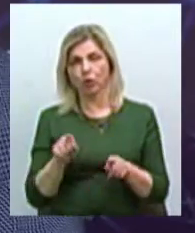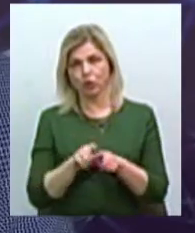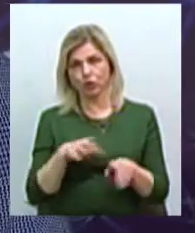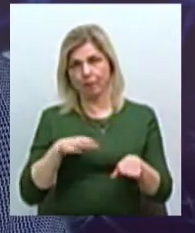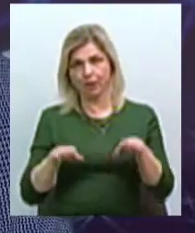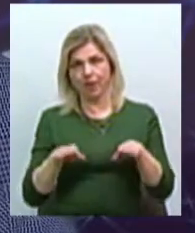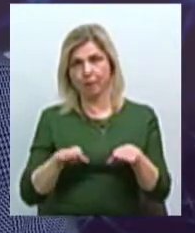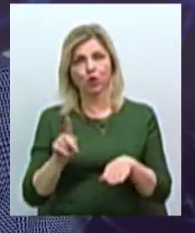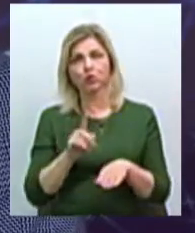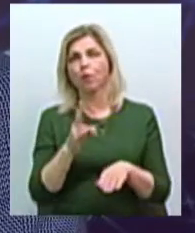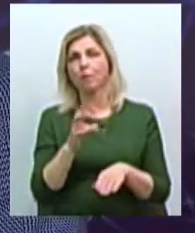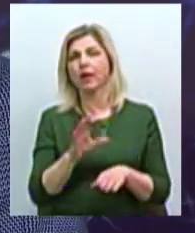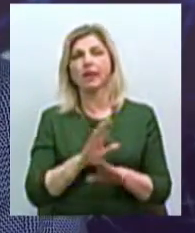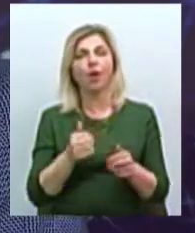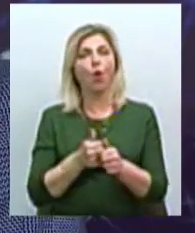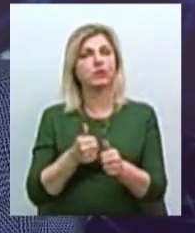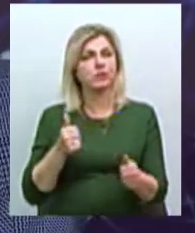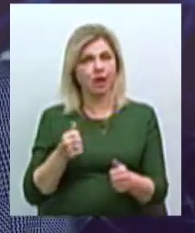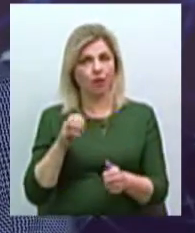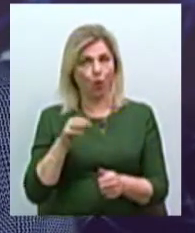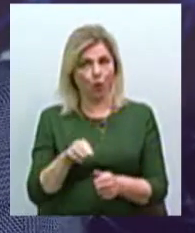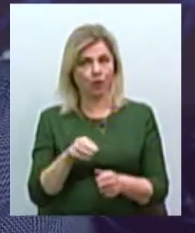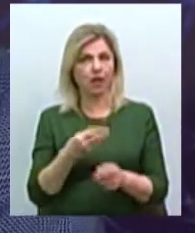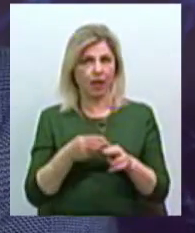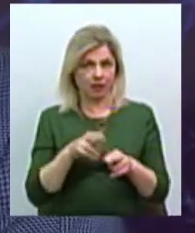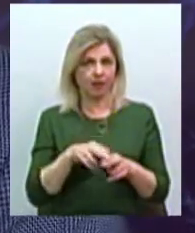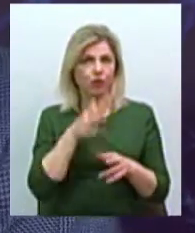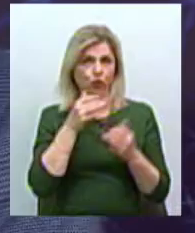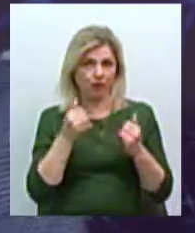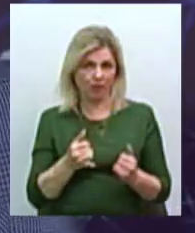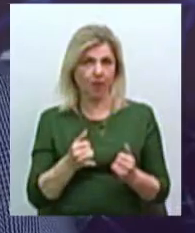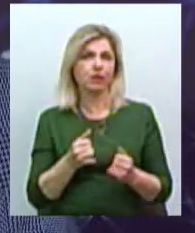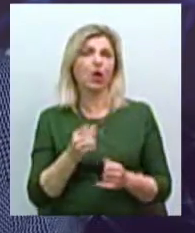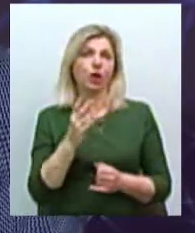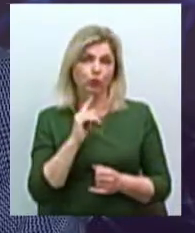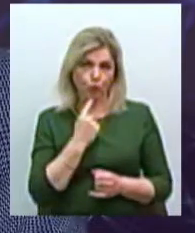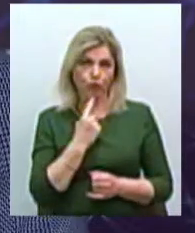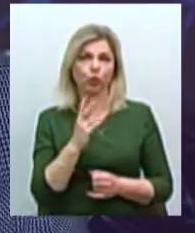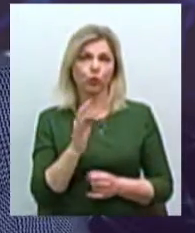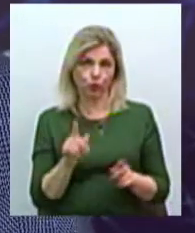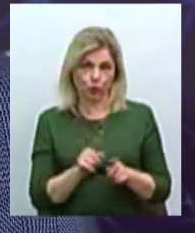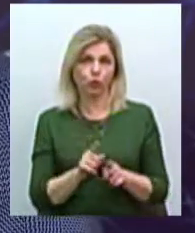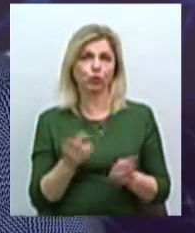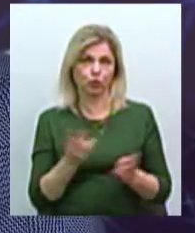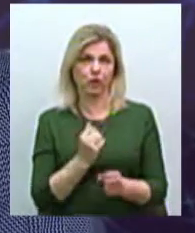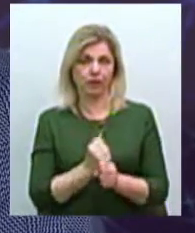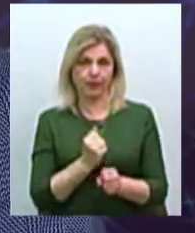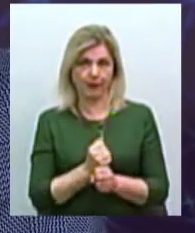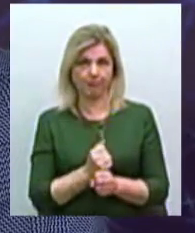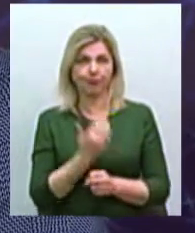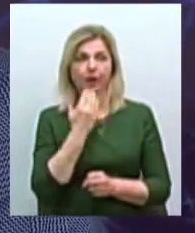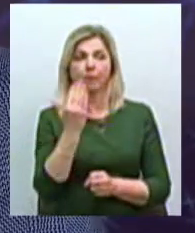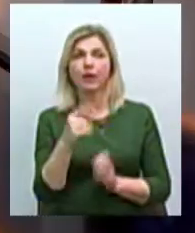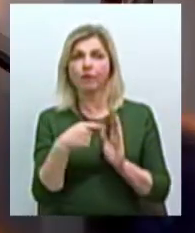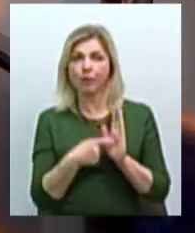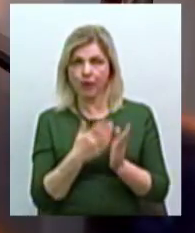впереди паровоза побежим и не отстанем от этого паровоза на безнадежное время. Это трудно делать, но это нужно делать. А есть программа термомодернизации